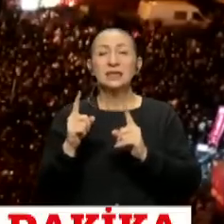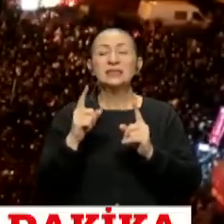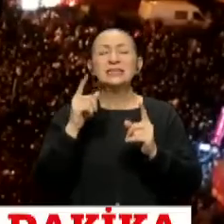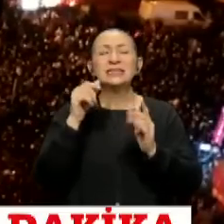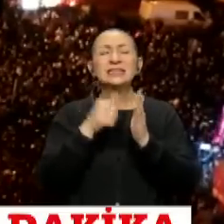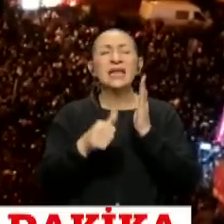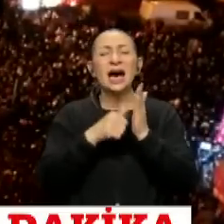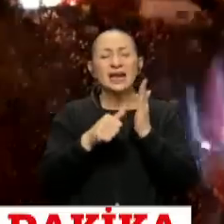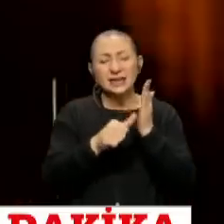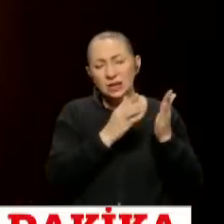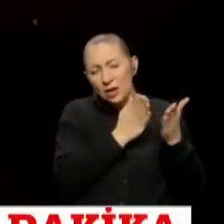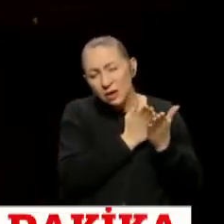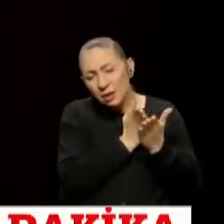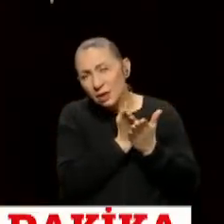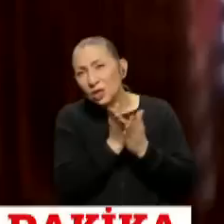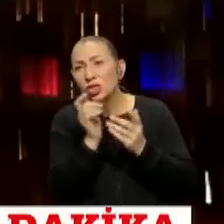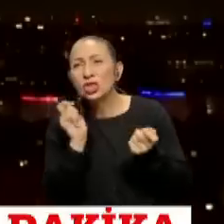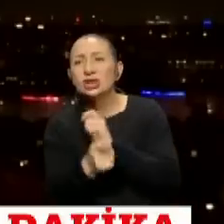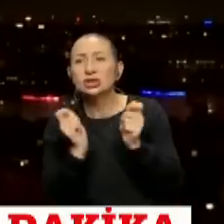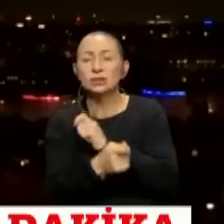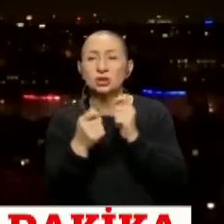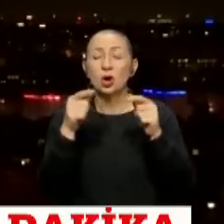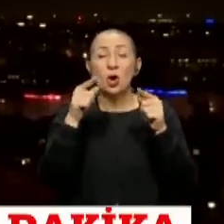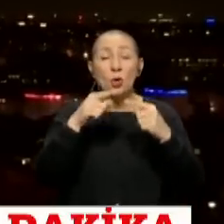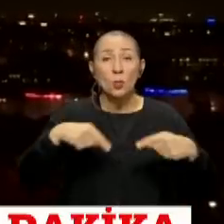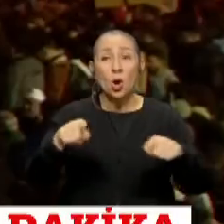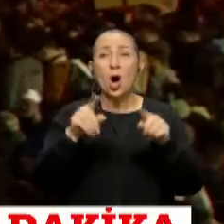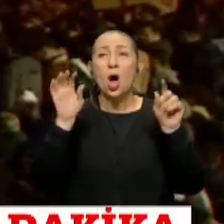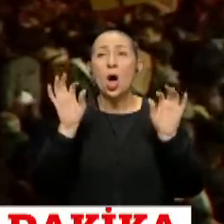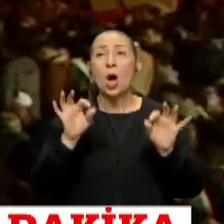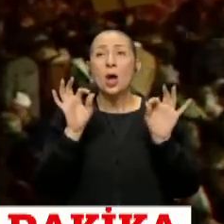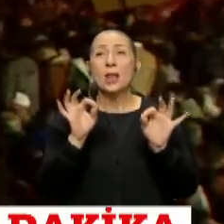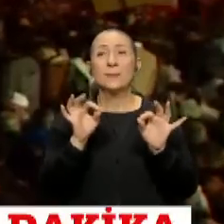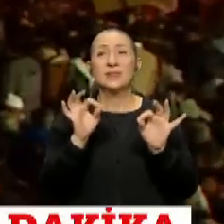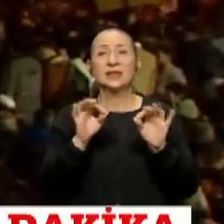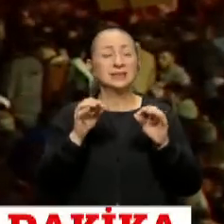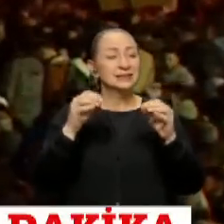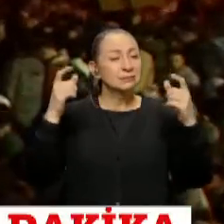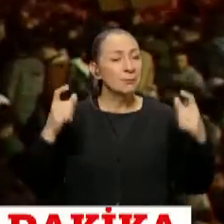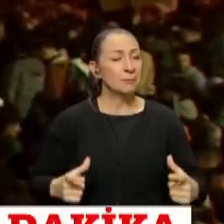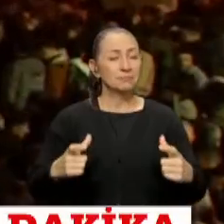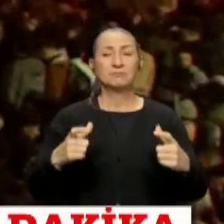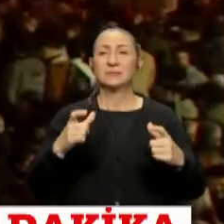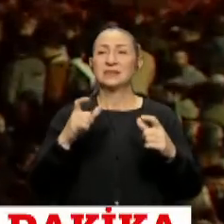tarihin akışını değiştirmiş bu kutlu bedlenin sakinleri,